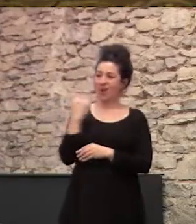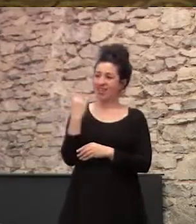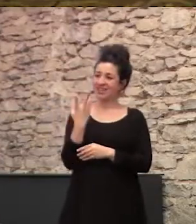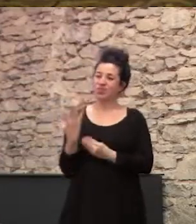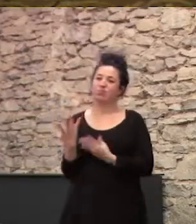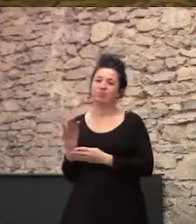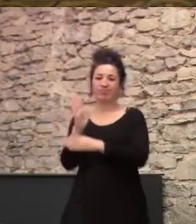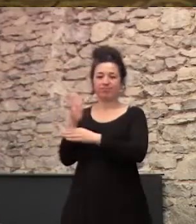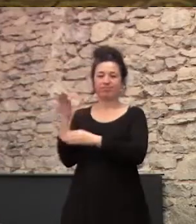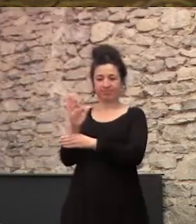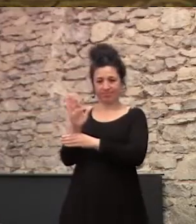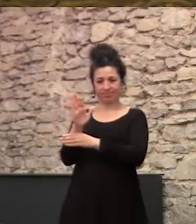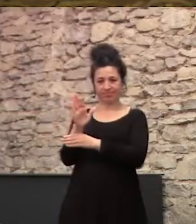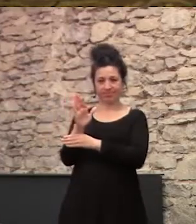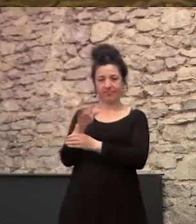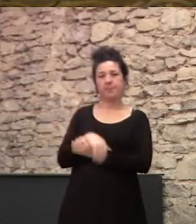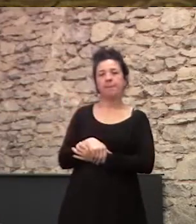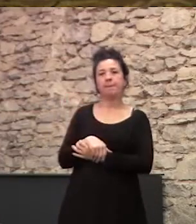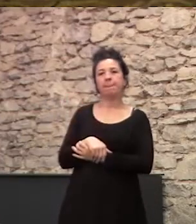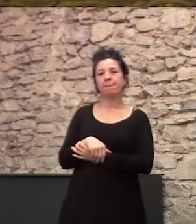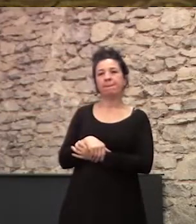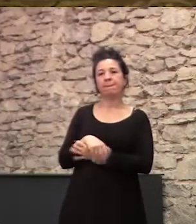elkarrekin aurkeztea, eta